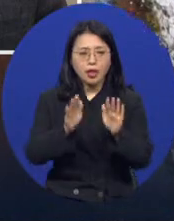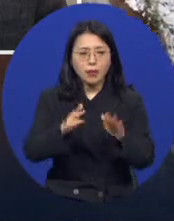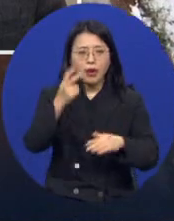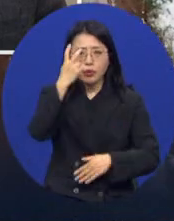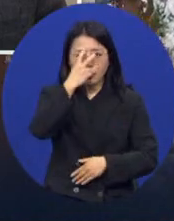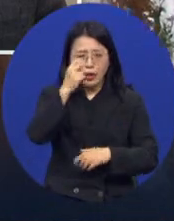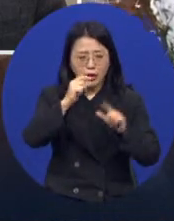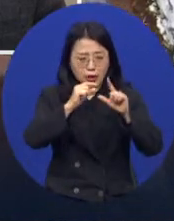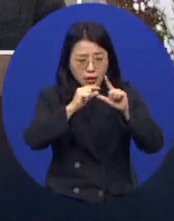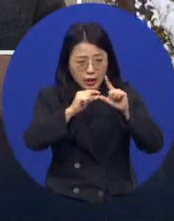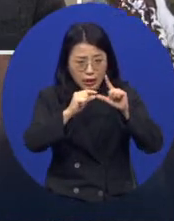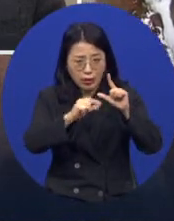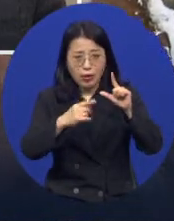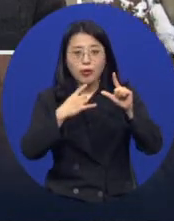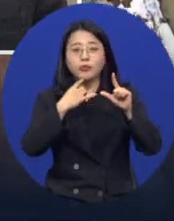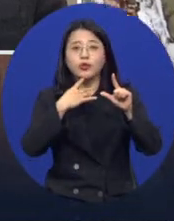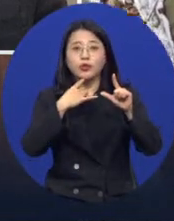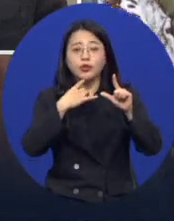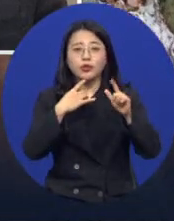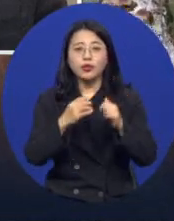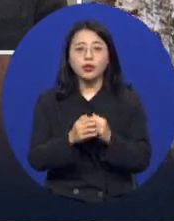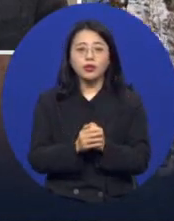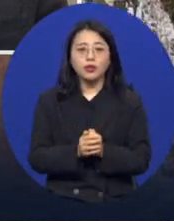일부분에 이루어지고 있기 때문에